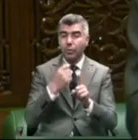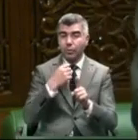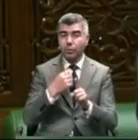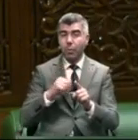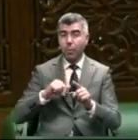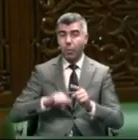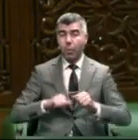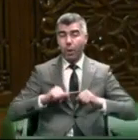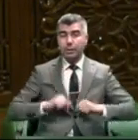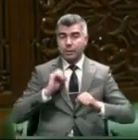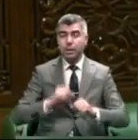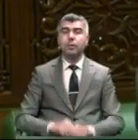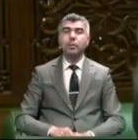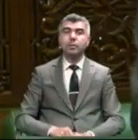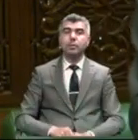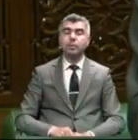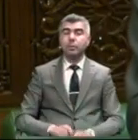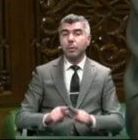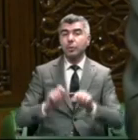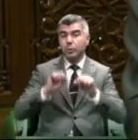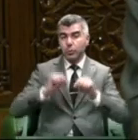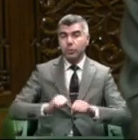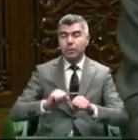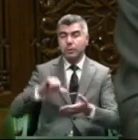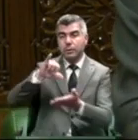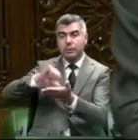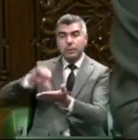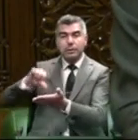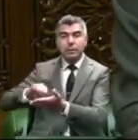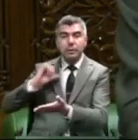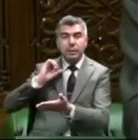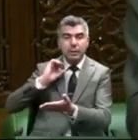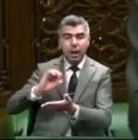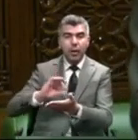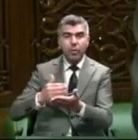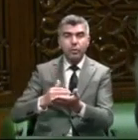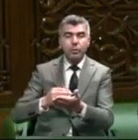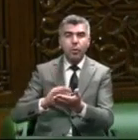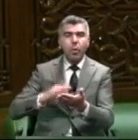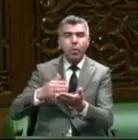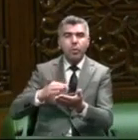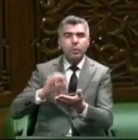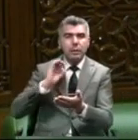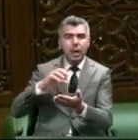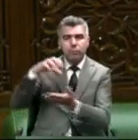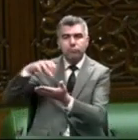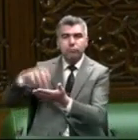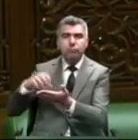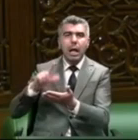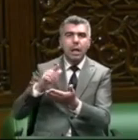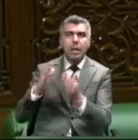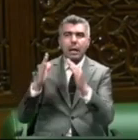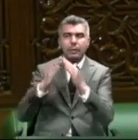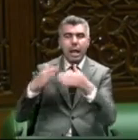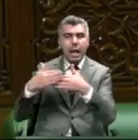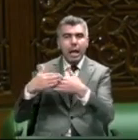هم اول قطاع فعال اللامركزيه ولا تمركز الاداري فهم متواجدون في جل احياء المدن وفي